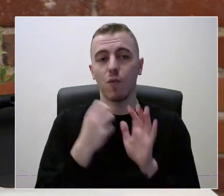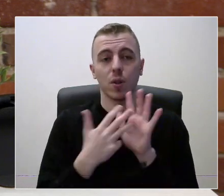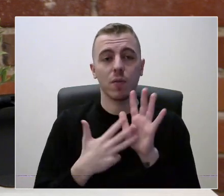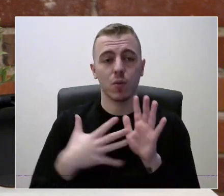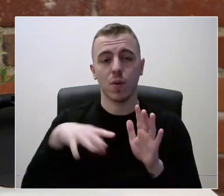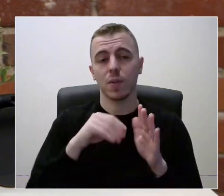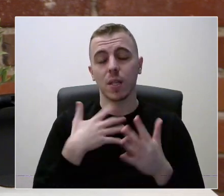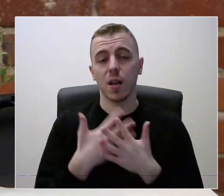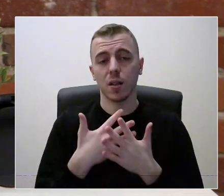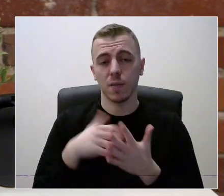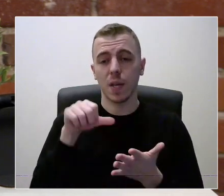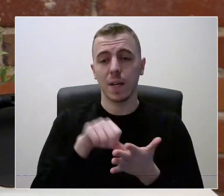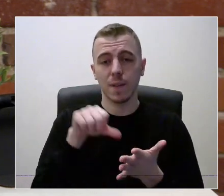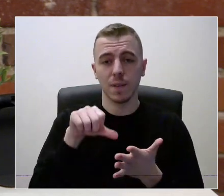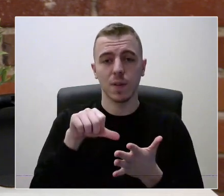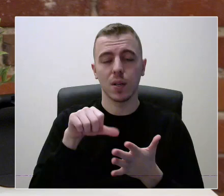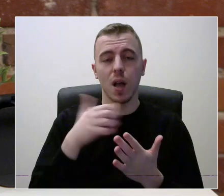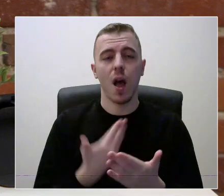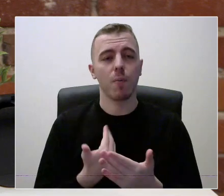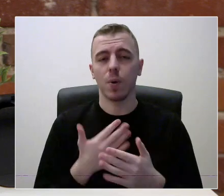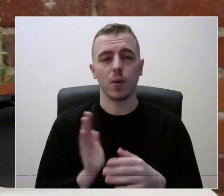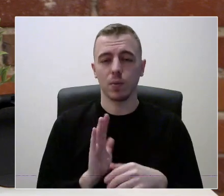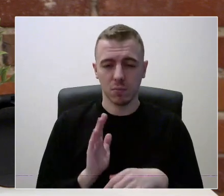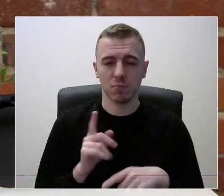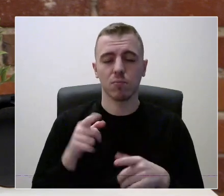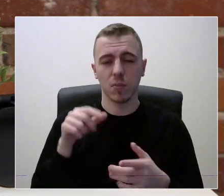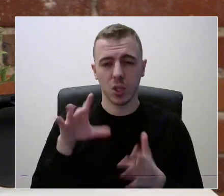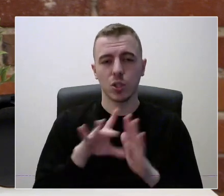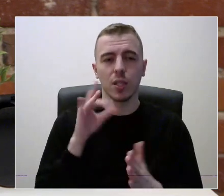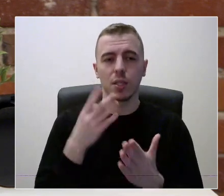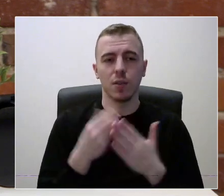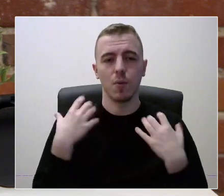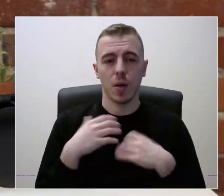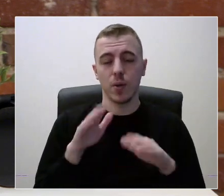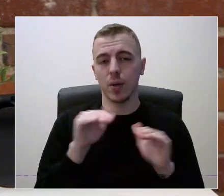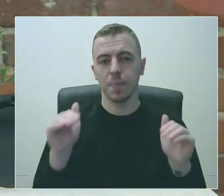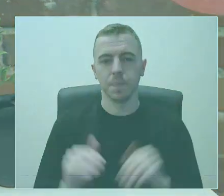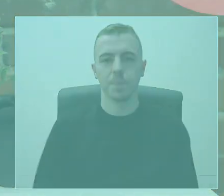aktyvus, nebūkite abejingi, ateikite, išsirinkite savo merą. Iki kitų susitikimų.